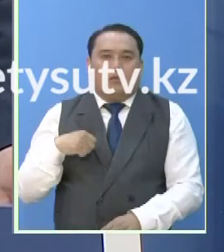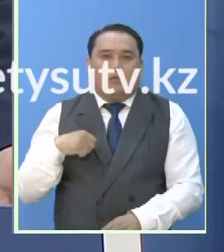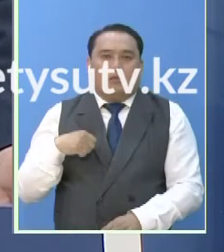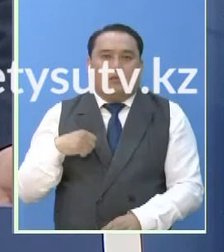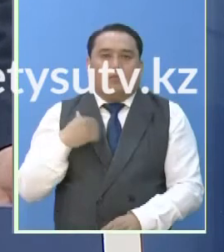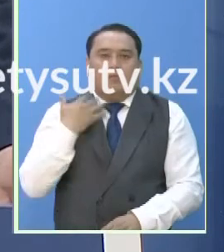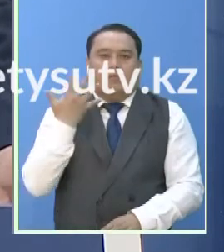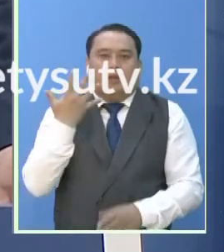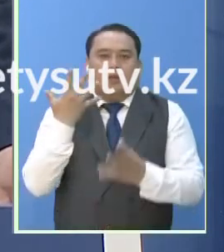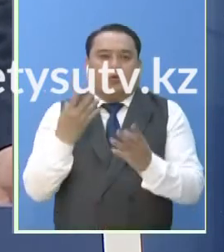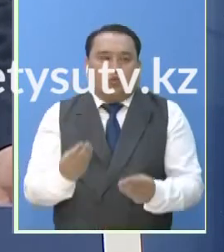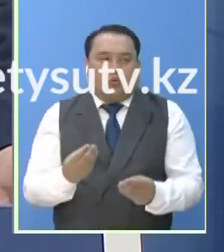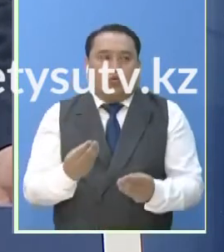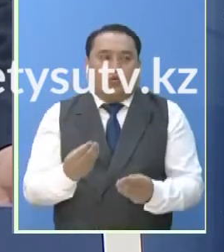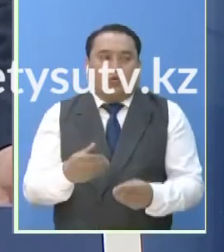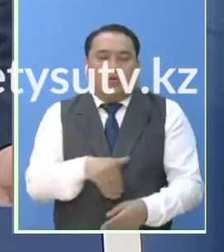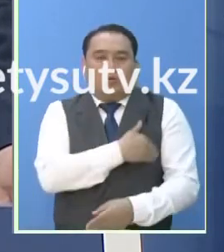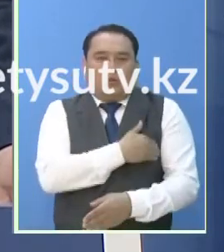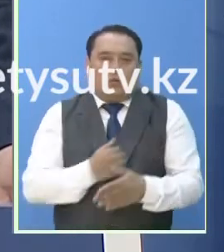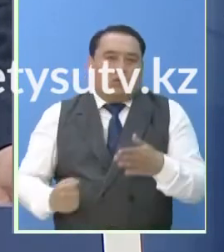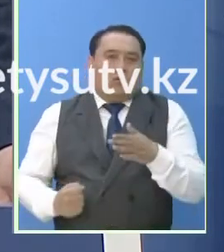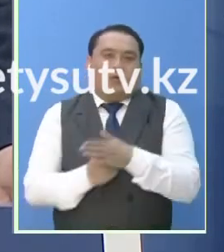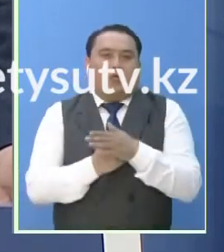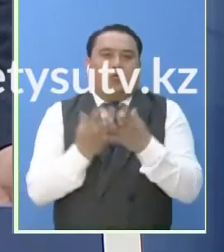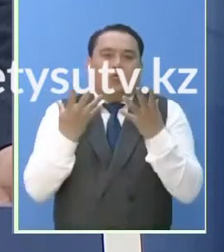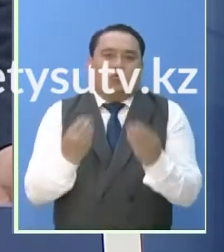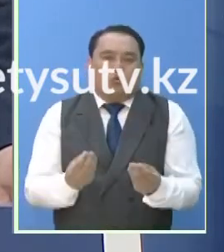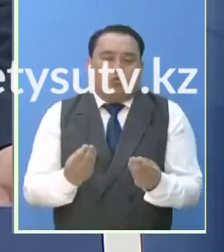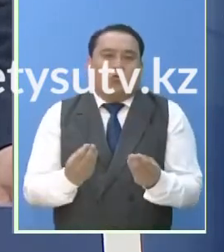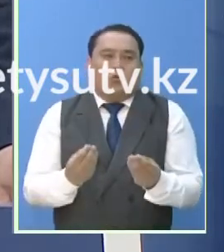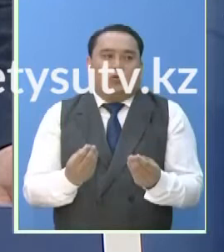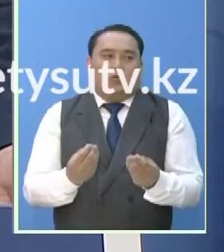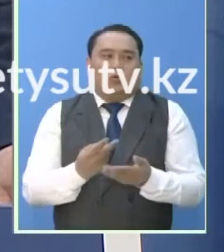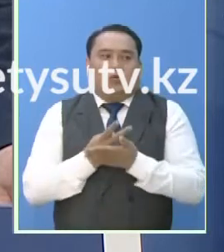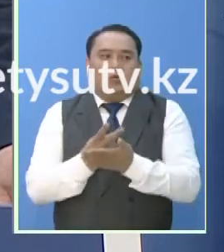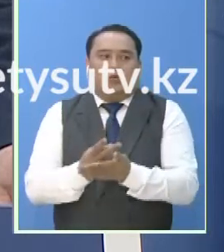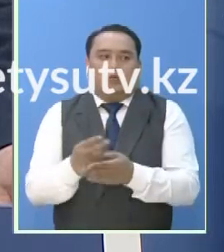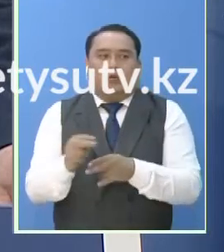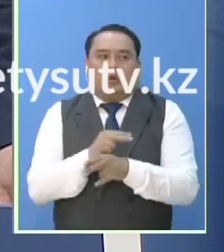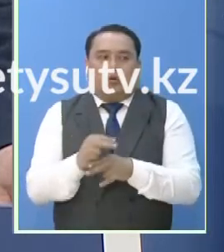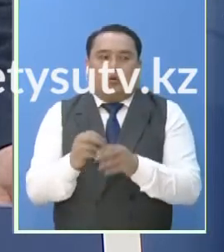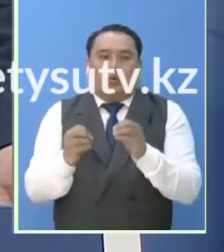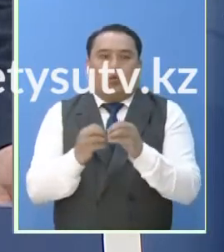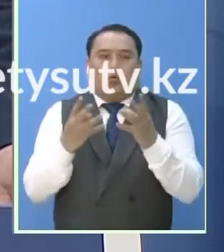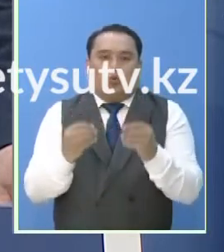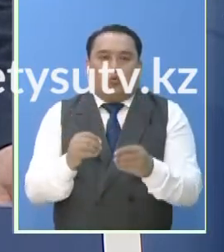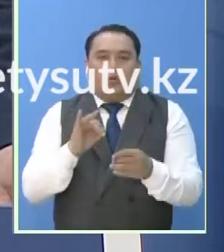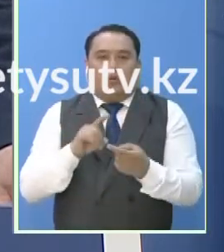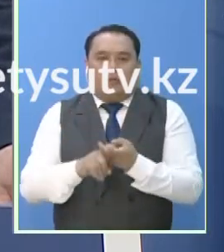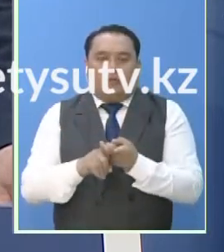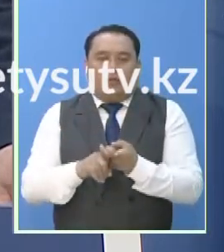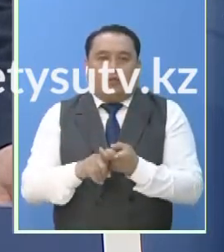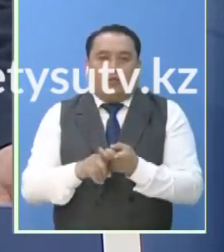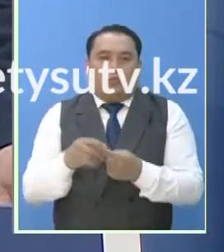5 күн жаңа қызуым көтеріліп 3 күн жансақтау бөлімінде жатып 10 күн инфекционный отделение